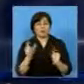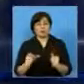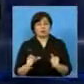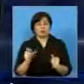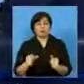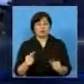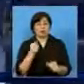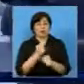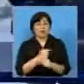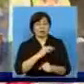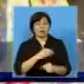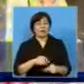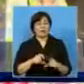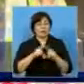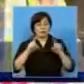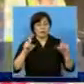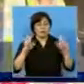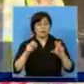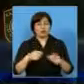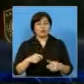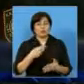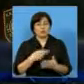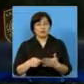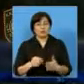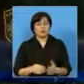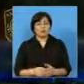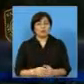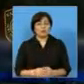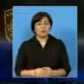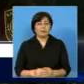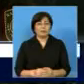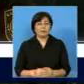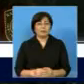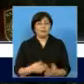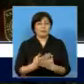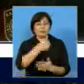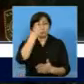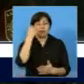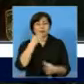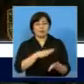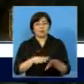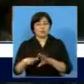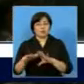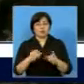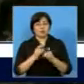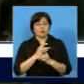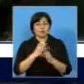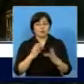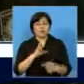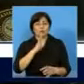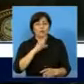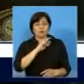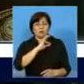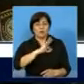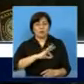пиротехникалық бұйымдарды арнайы дүкендерден алуға кеңес береді. Ол жаңа жылдық шараларды мерекелеу кезінде пиротехника бұйымдарын